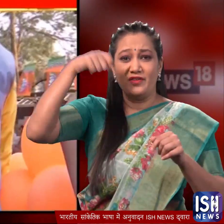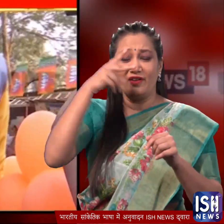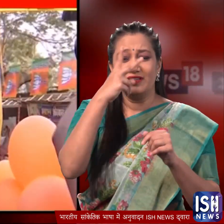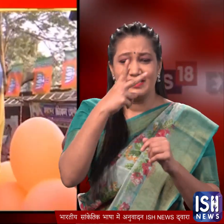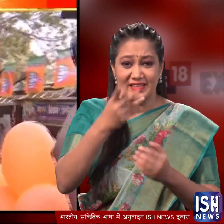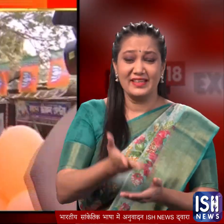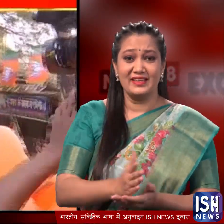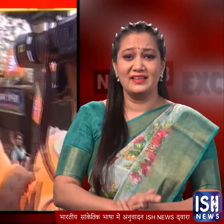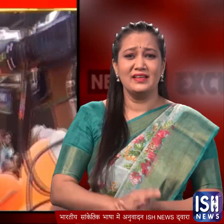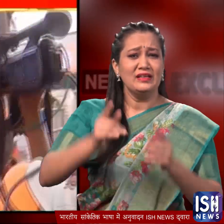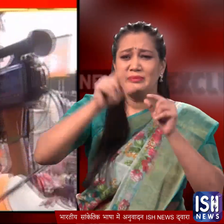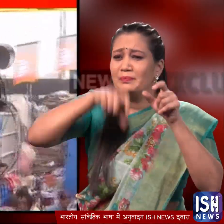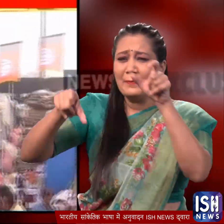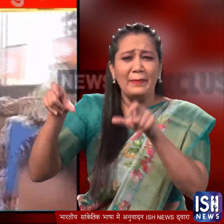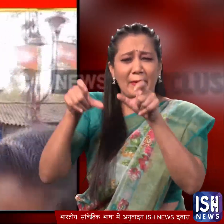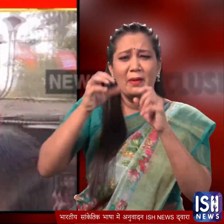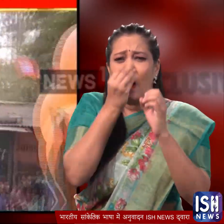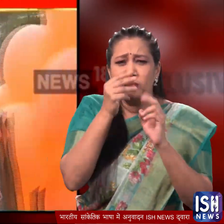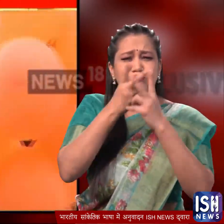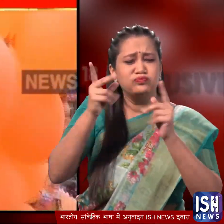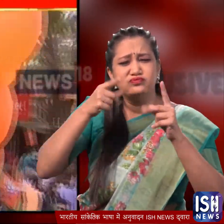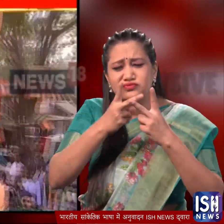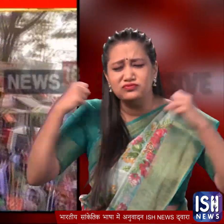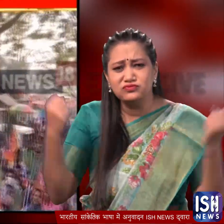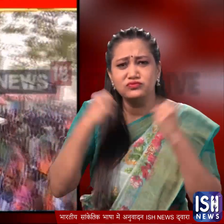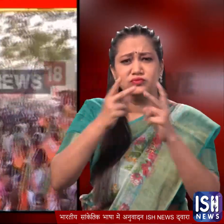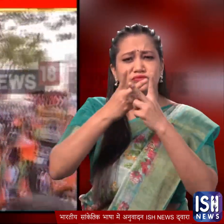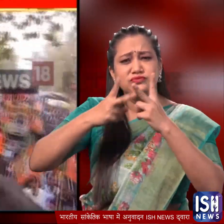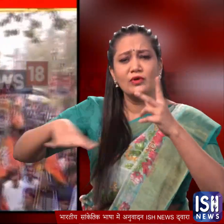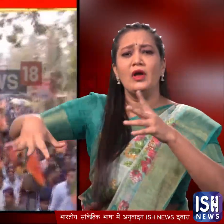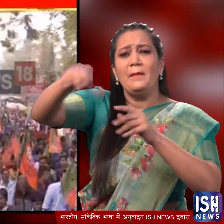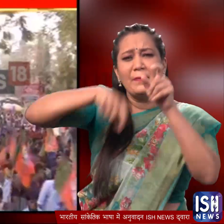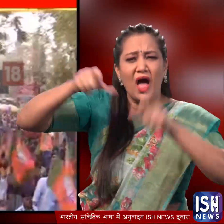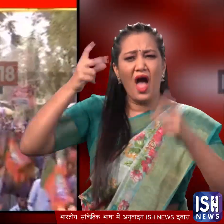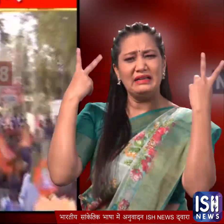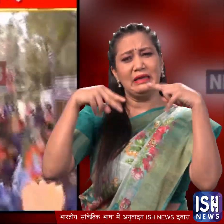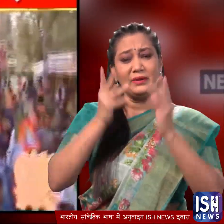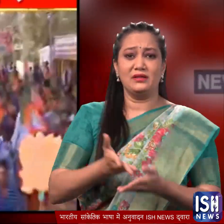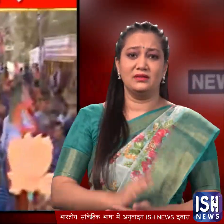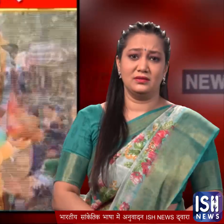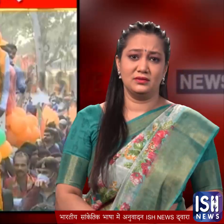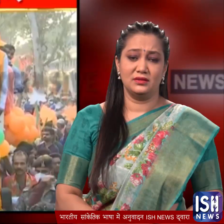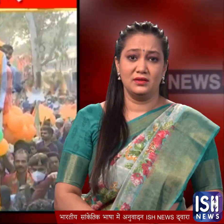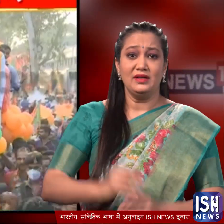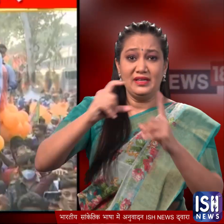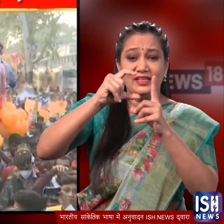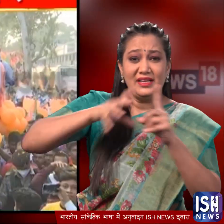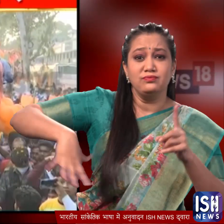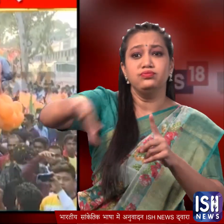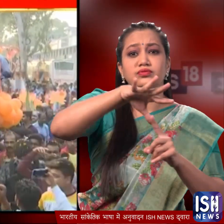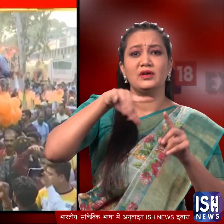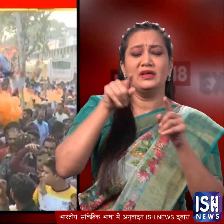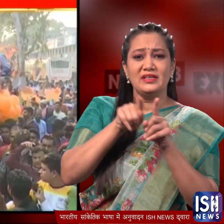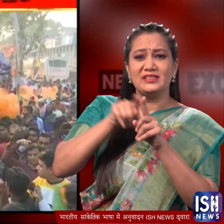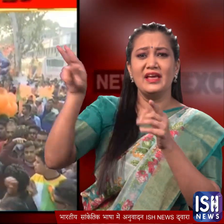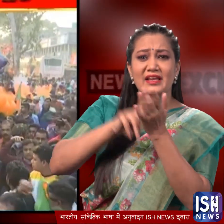तस्वीरों के जरिए आपको दिखाना चाहूंगा, हर तरफ आपको बीजेपी के कार्यकर्ता और पूर्वी मिदनापुर के लोग दिखेंगे। यही नहीं, उन्होंने दीघा की जमीन